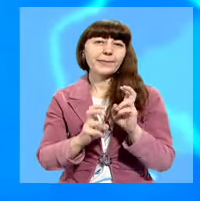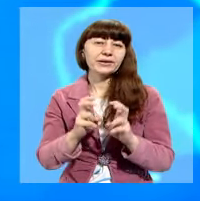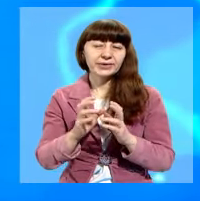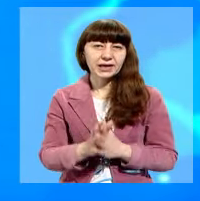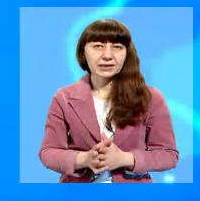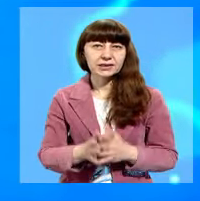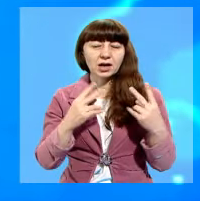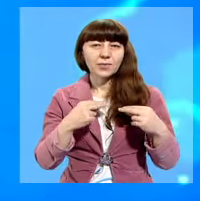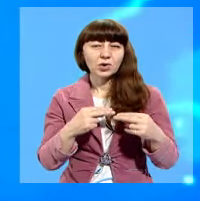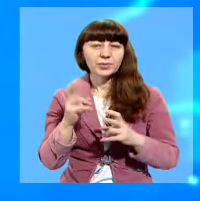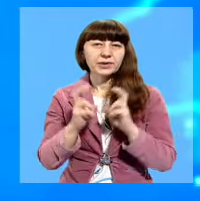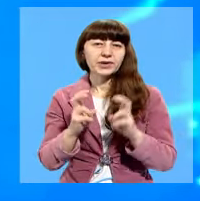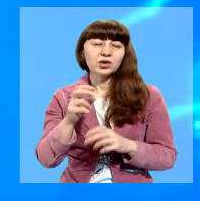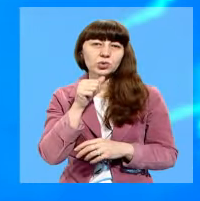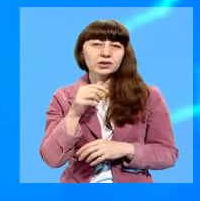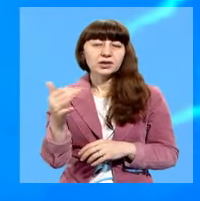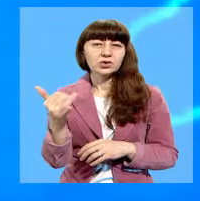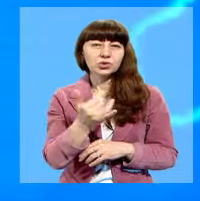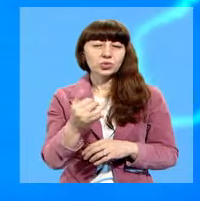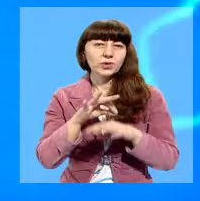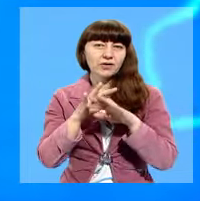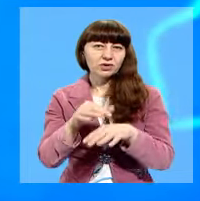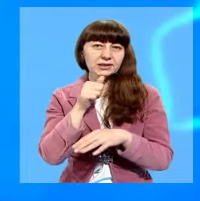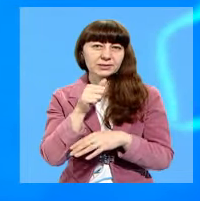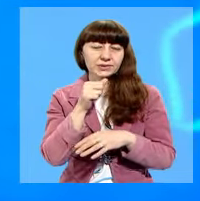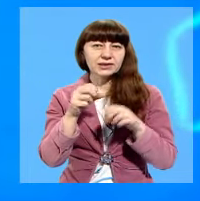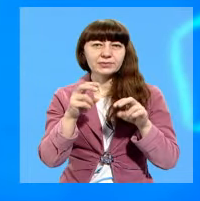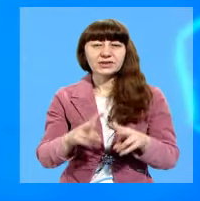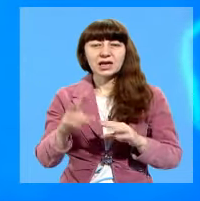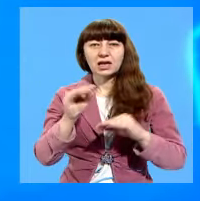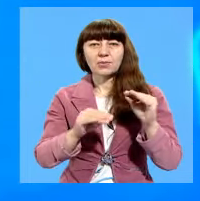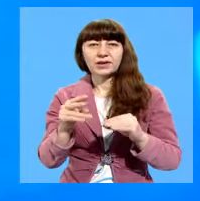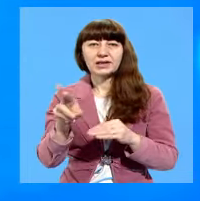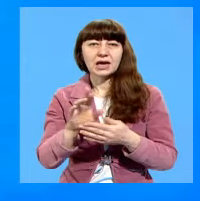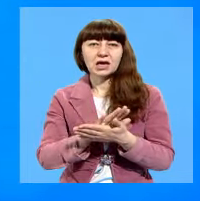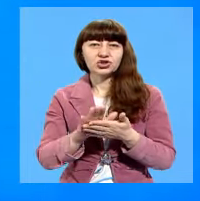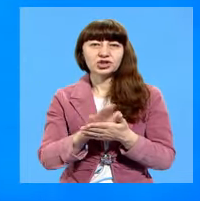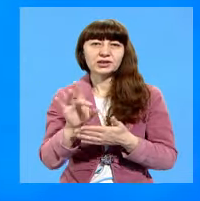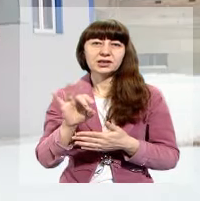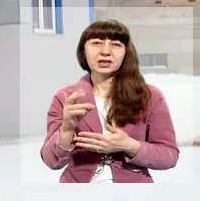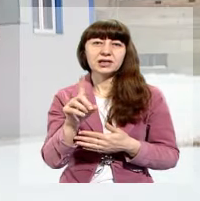қызметкерлері кәріздерді тазартып, еріген суды тазартатын арнайы құрылғыны сынақтан өткізіп жатыр.